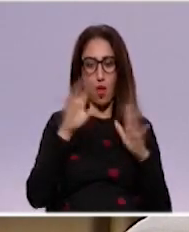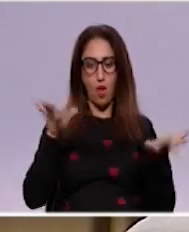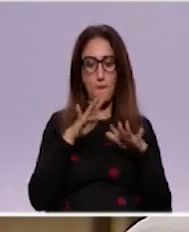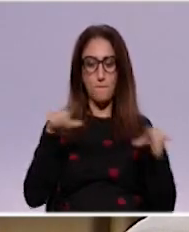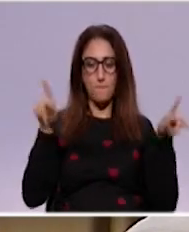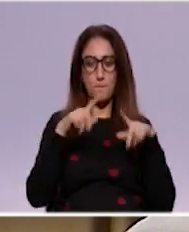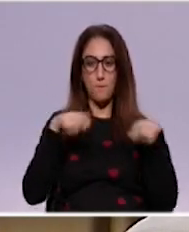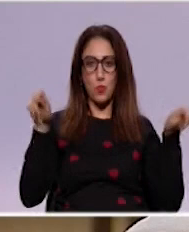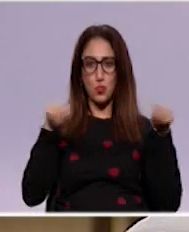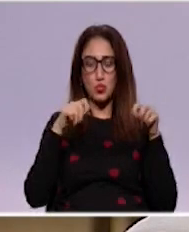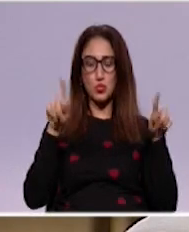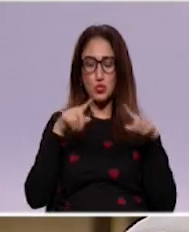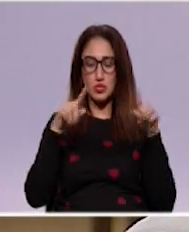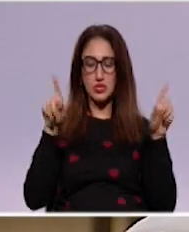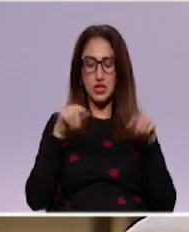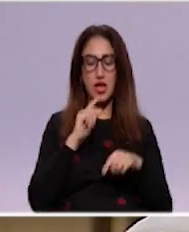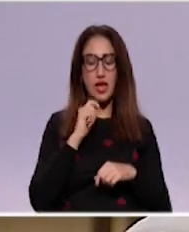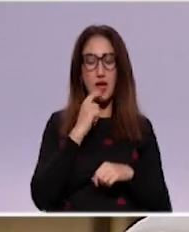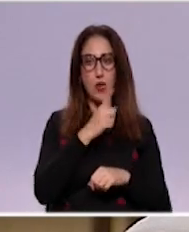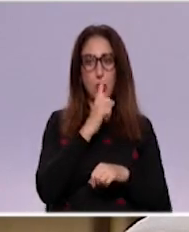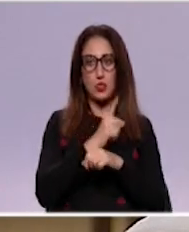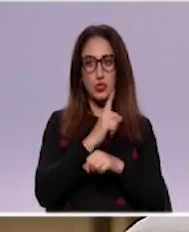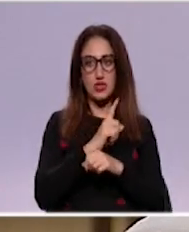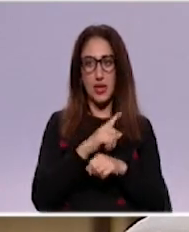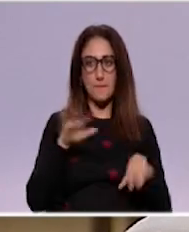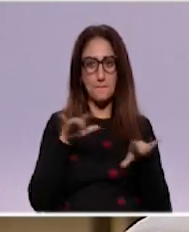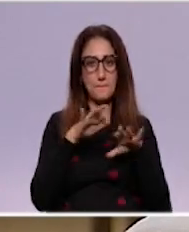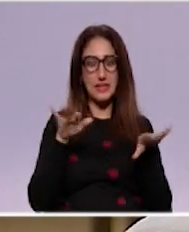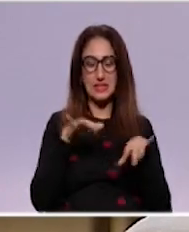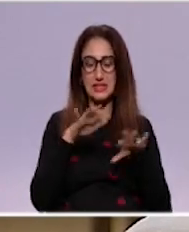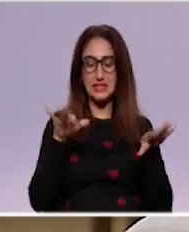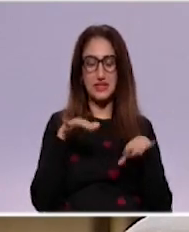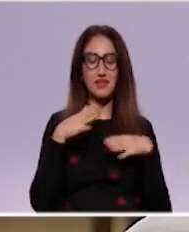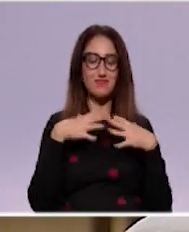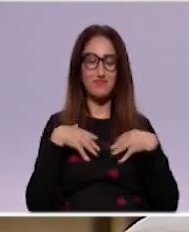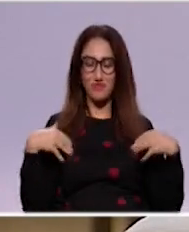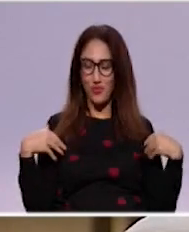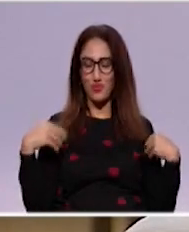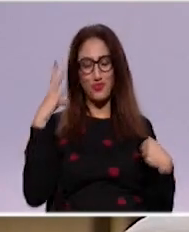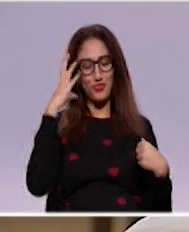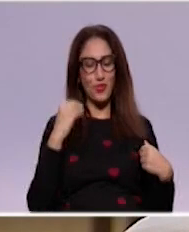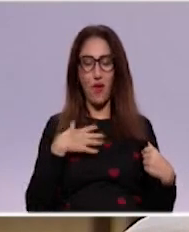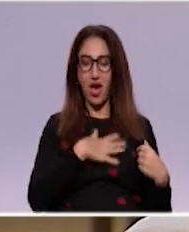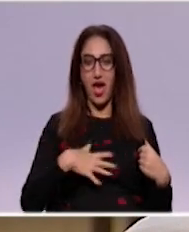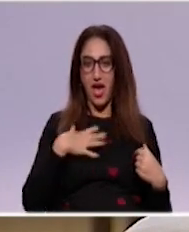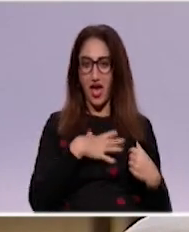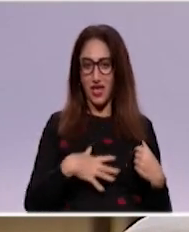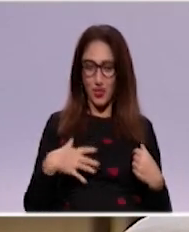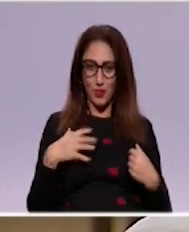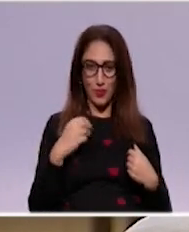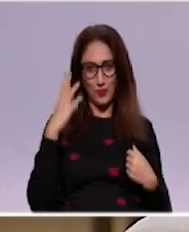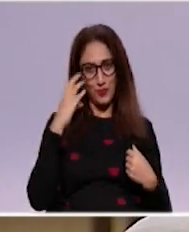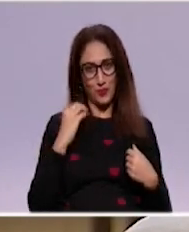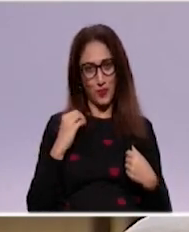موسيقية وغنائية، أستاذ المزيكا اللي مليانة بهجة ومشاعر وحيوية، اللي حيقول